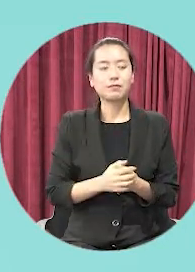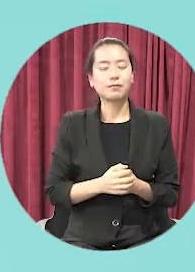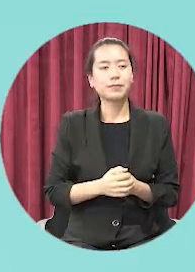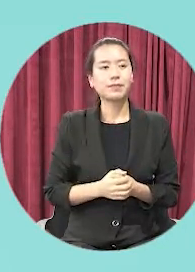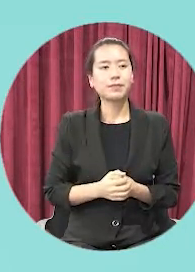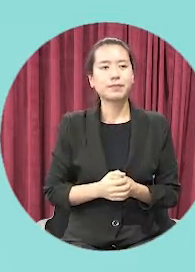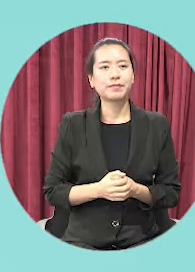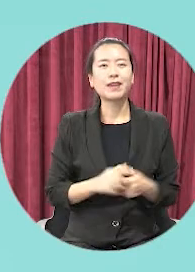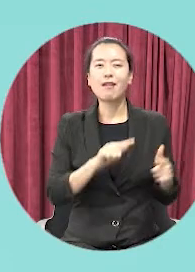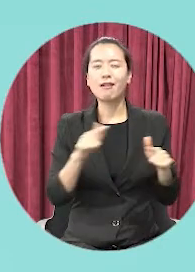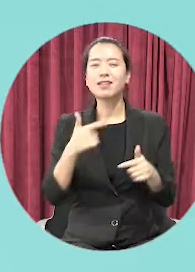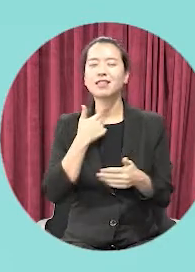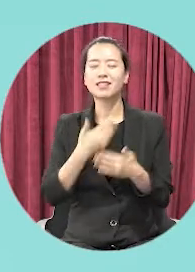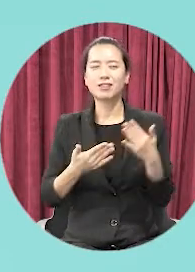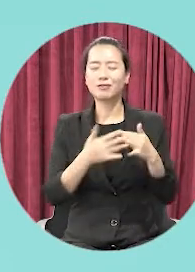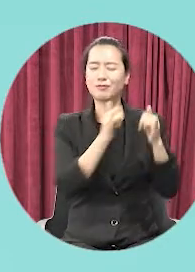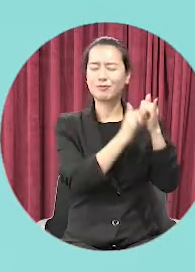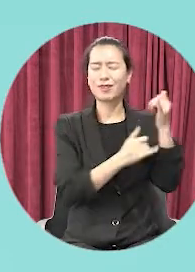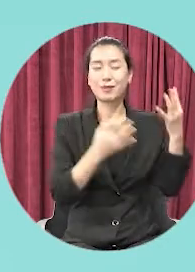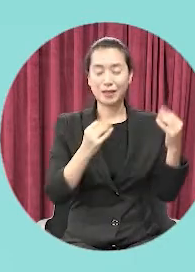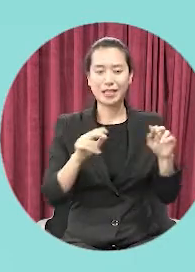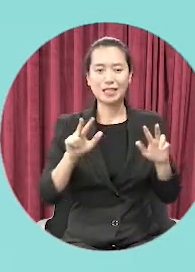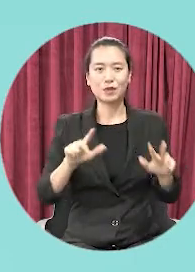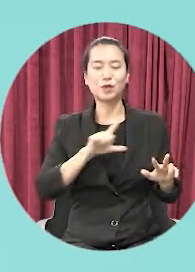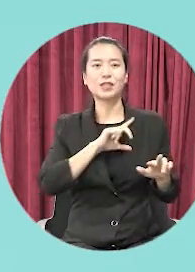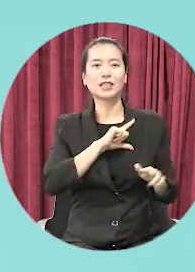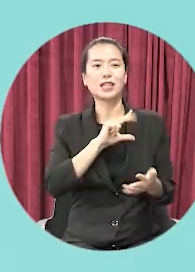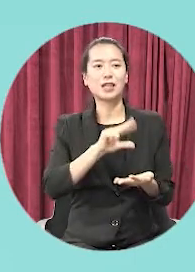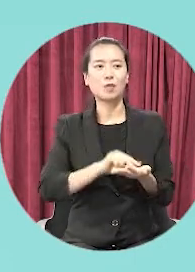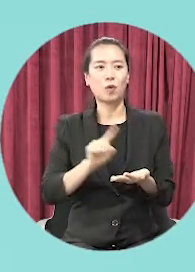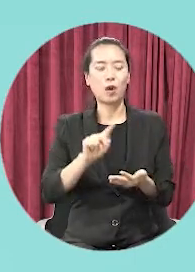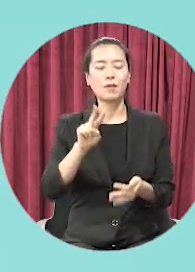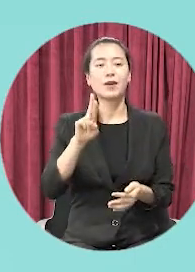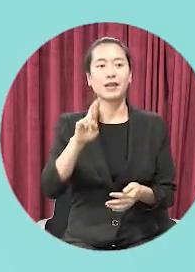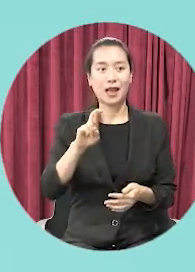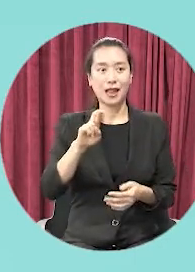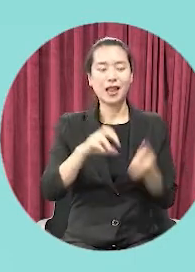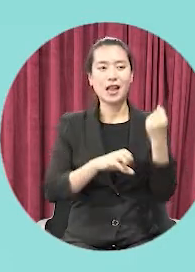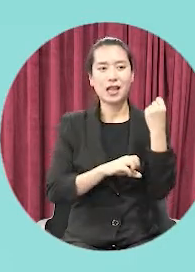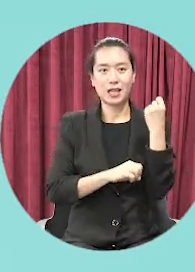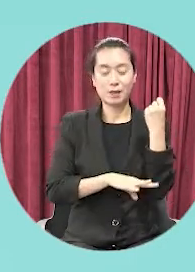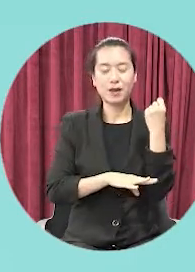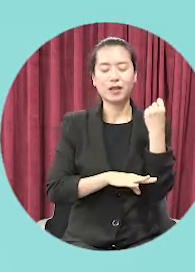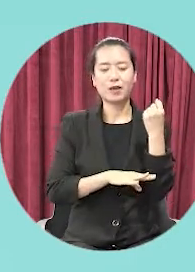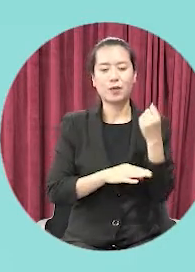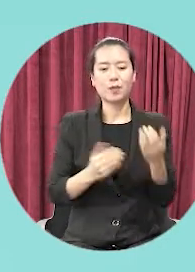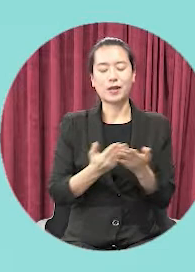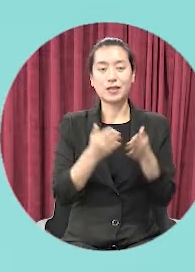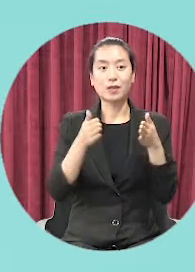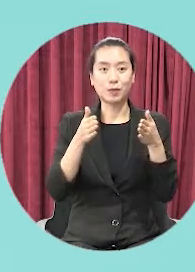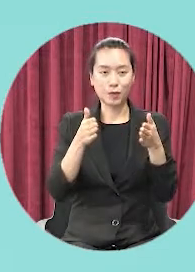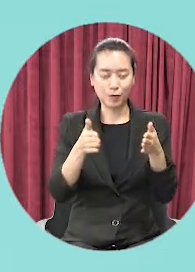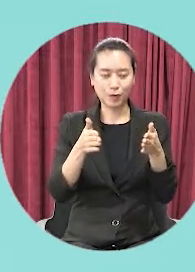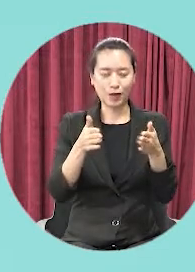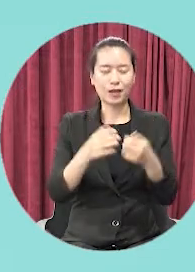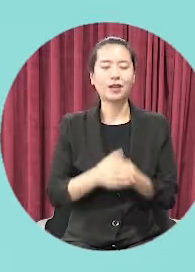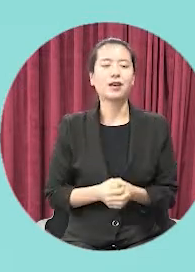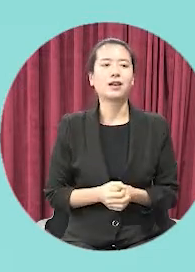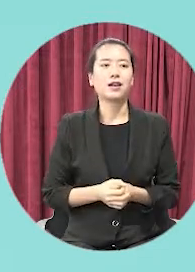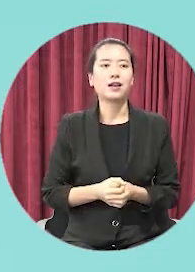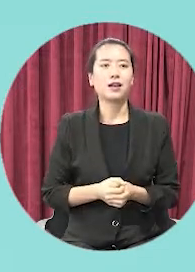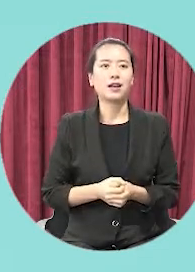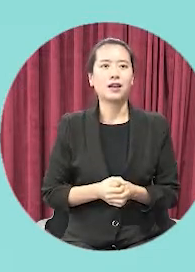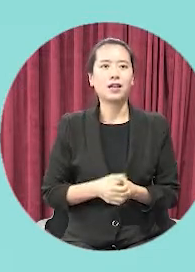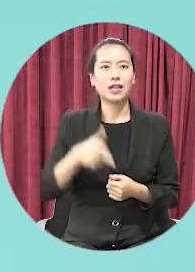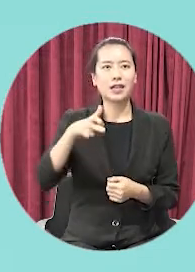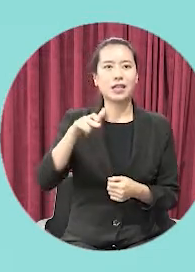있습니다. 오늘은 그 VR 기반 재활 훈련 동향과 메타버스를 활용한 재활 연구라는 주제로